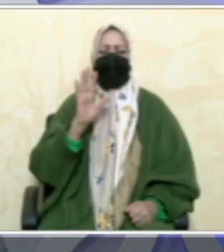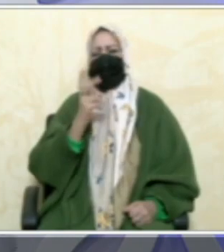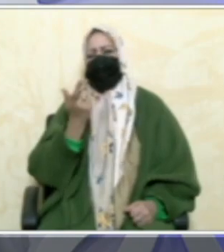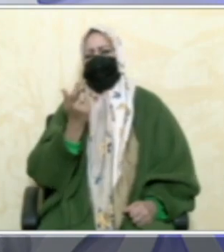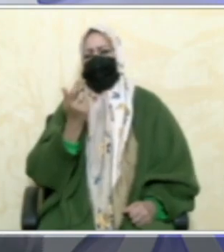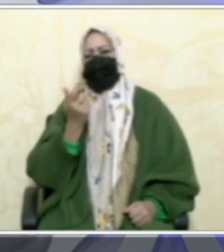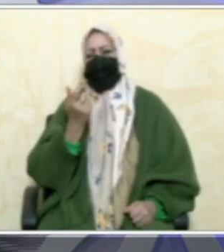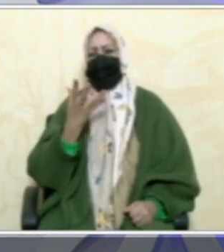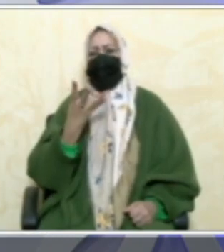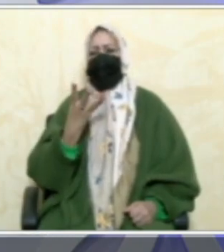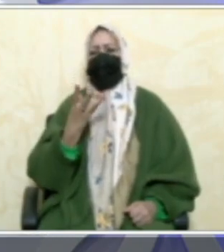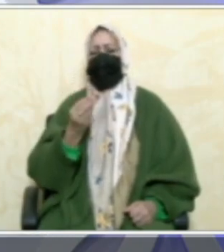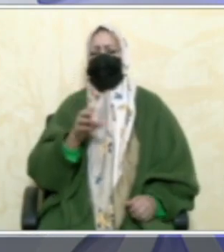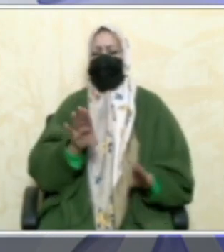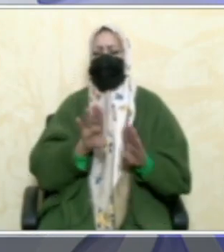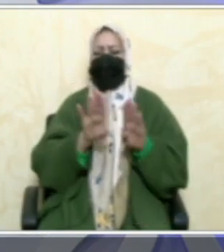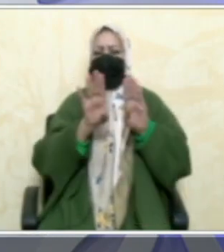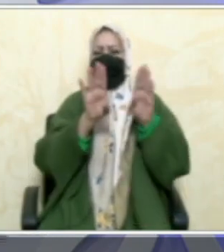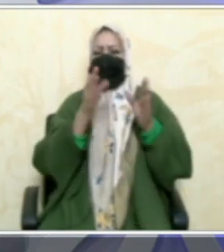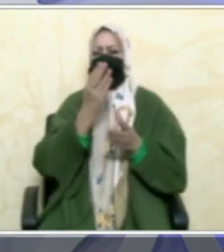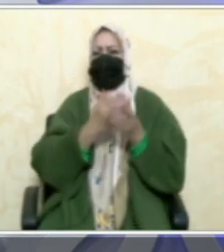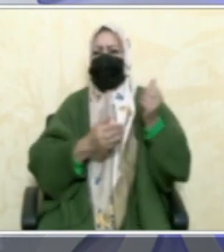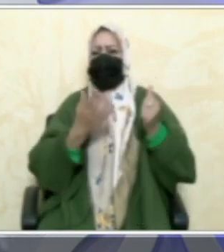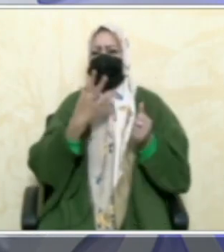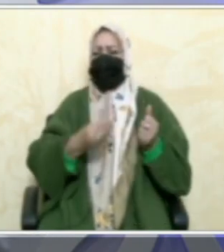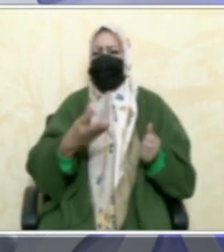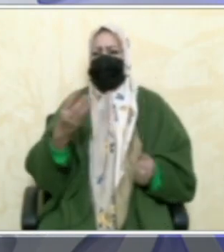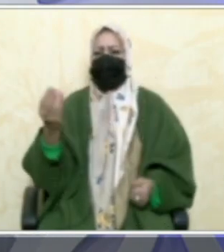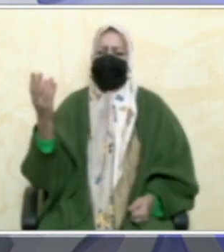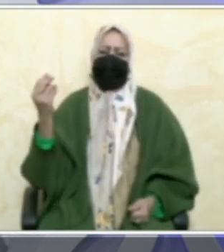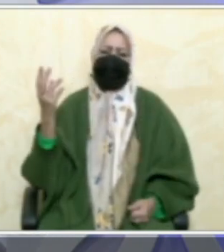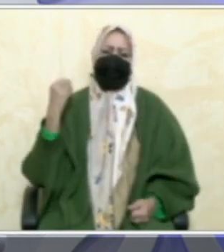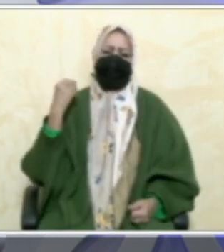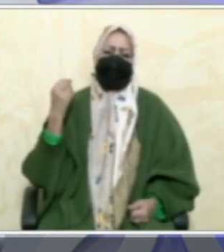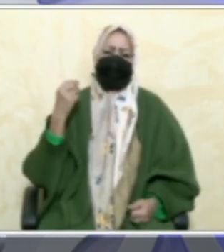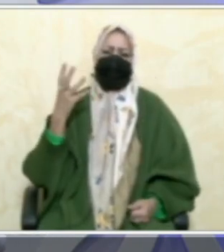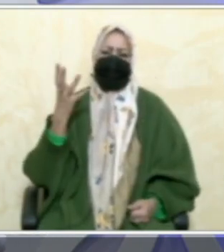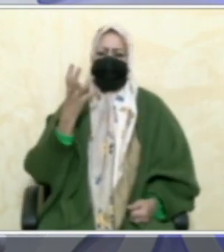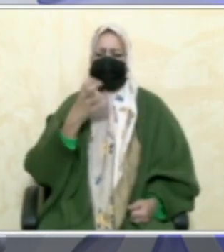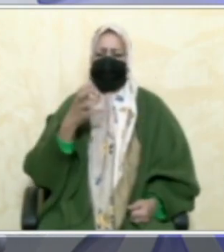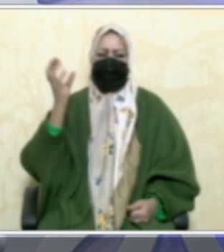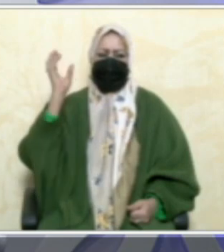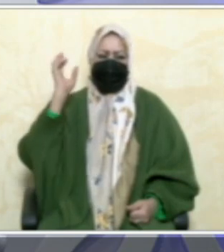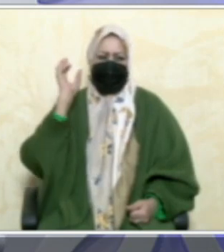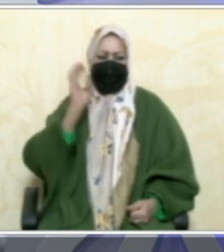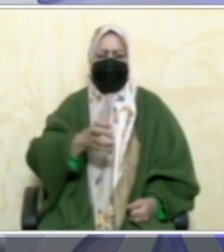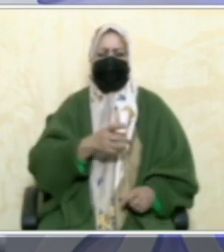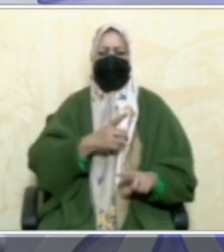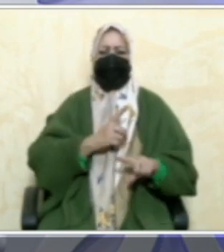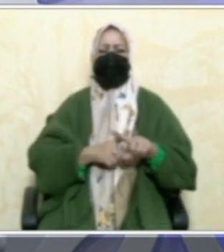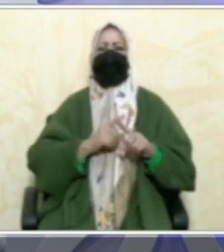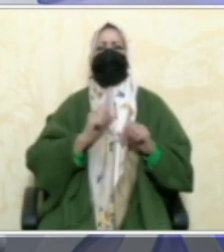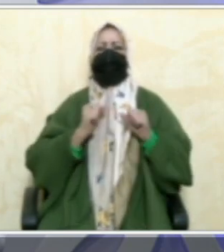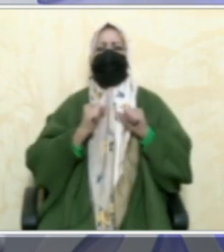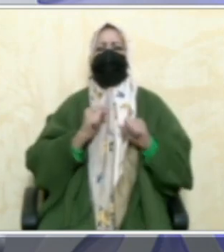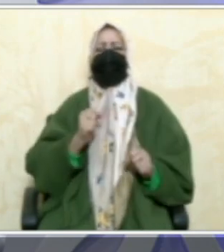وقنابل معدة لخرق التحصينات القوية جدا جدا. فانظر كمية الموتى